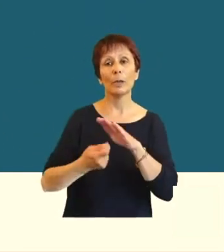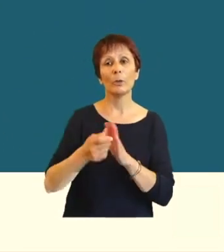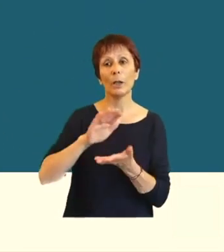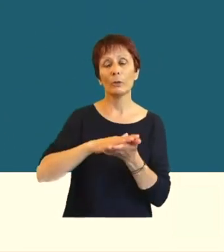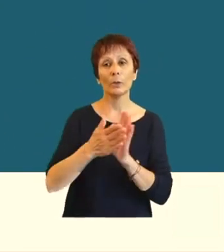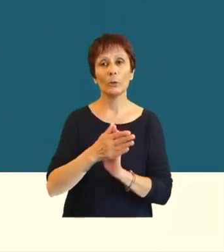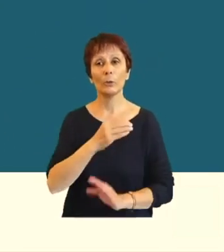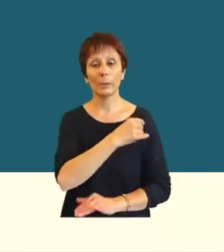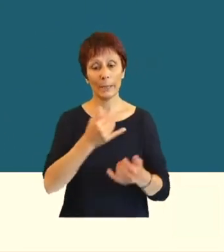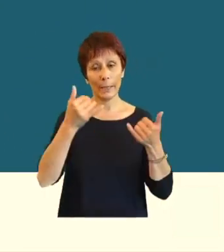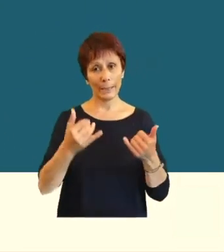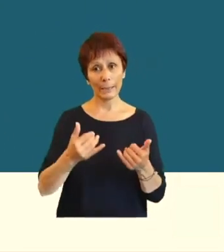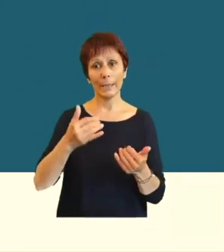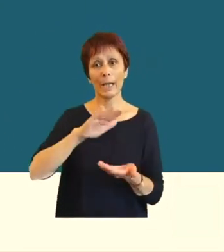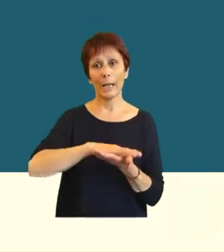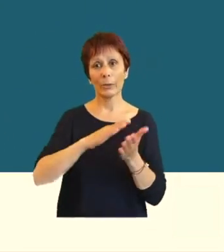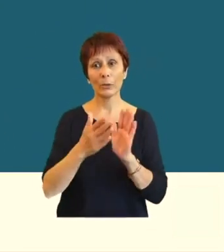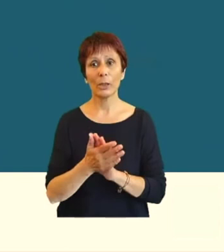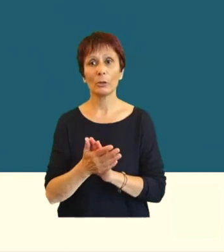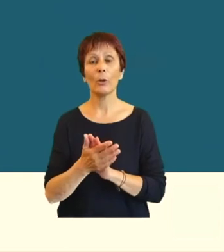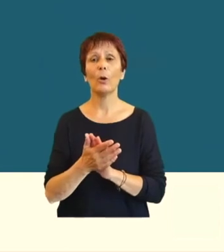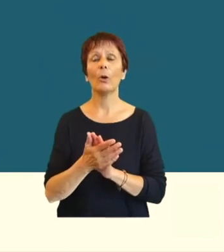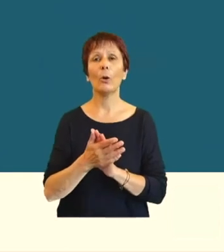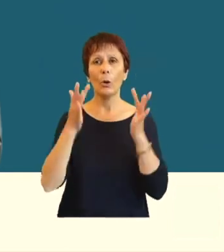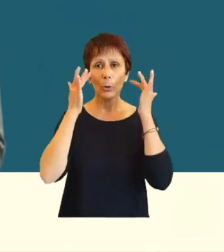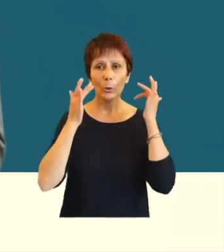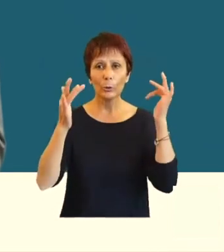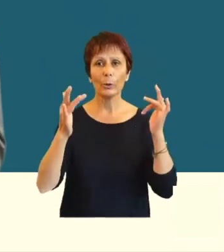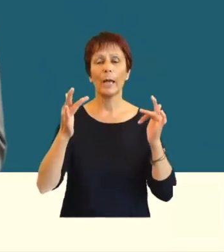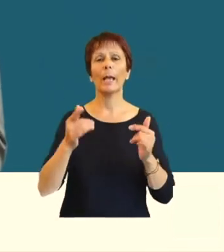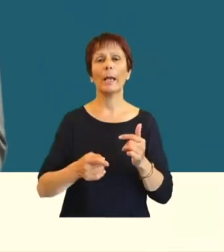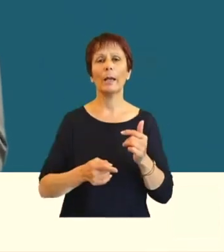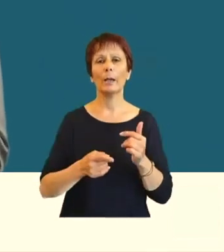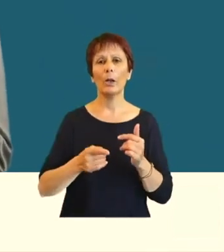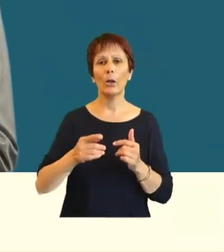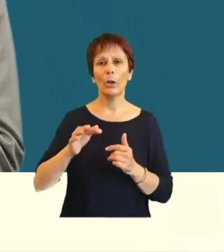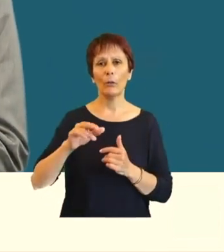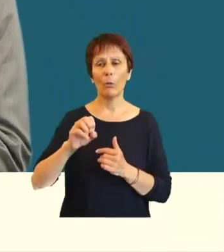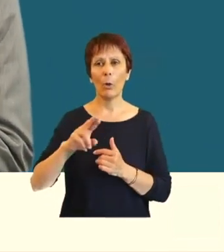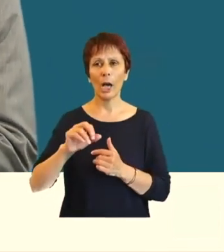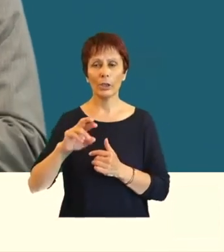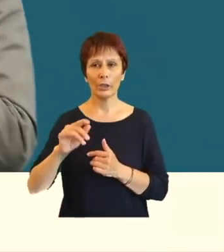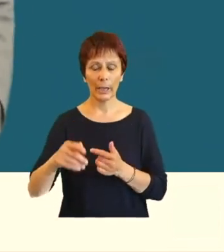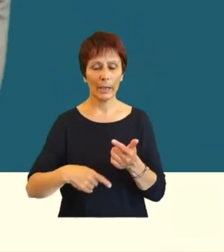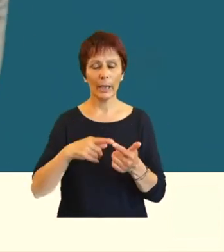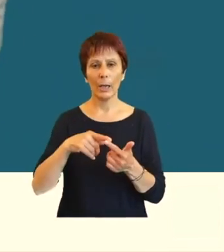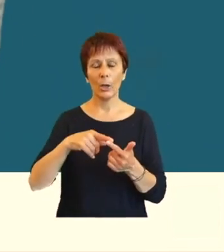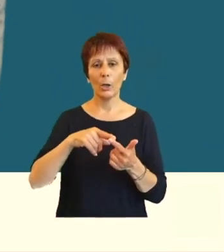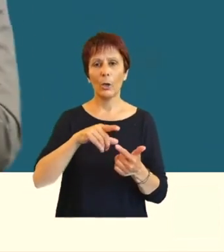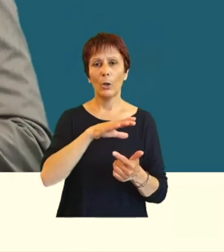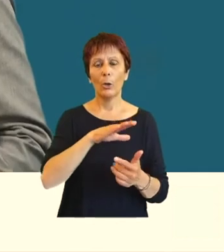secteur l'association sportive et culturelle Vivo Sauvagère, Massilia Hockey Club, Notre-Dame Football Américain et